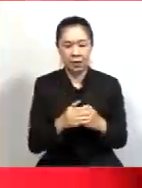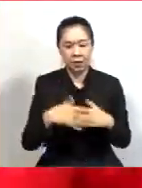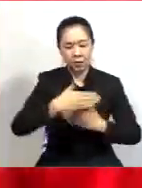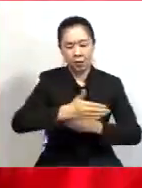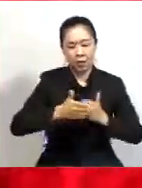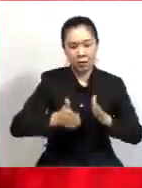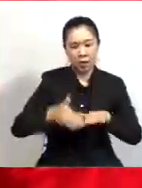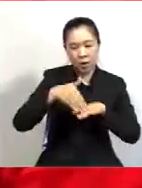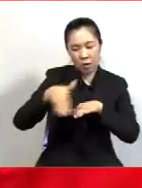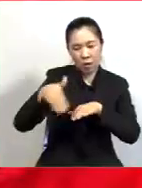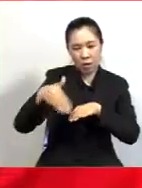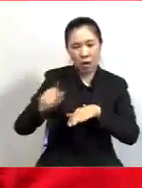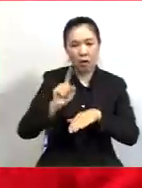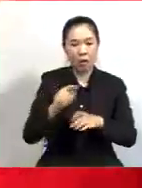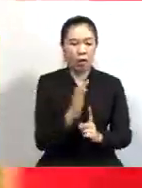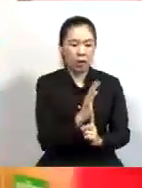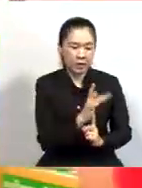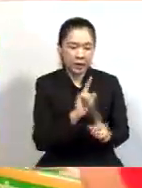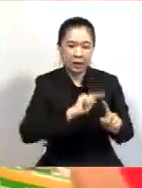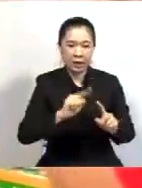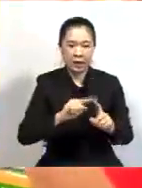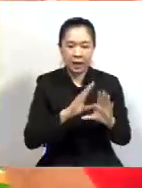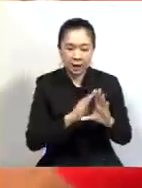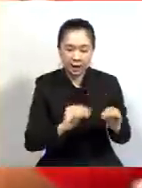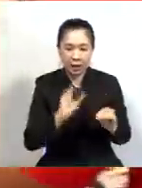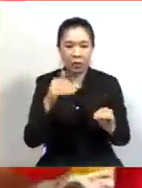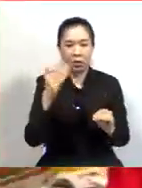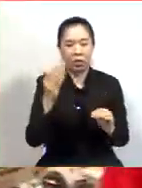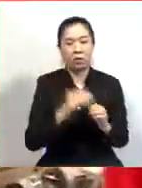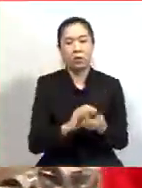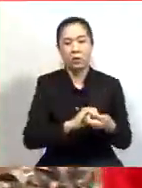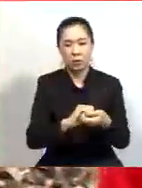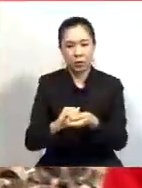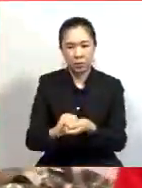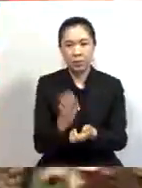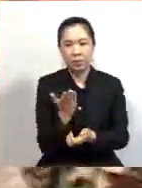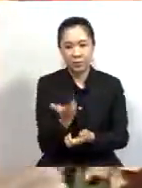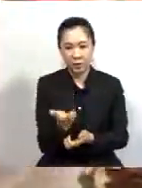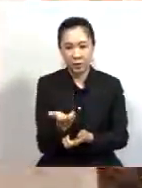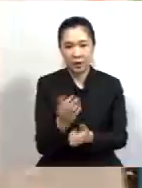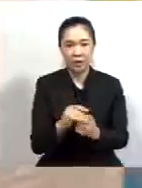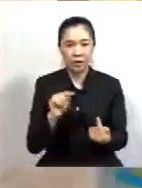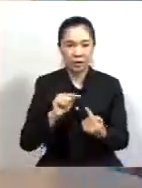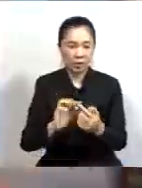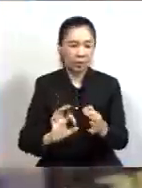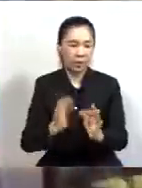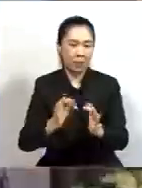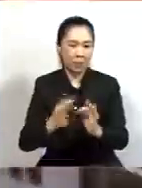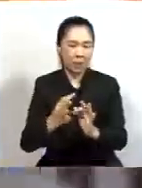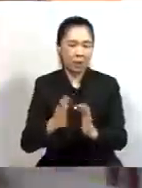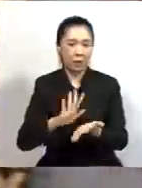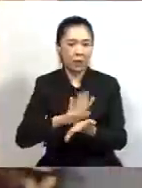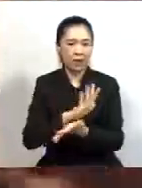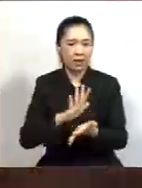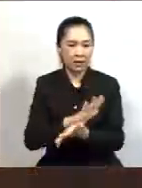รมนอกบ้านขอให้ดับธูปเทียนให้เรียบร้อยรวมทั้งขอความร่วมมือกับประชาชนลดปริมาณการเผากระดาษเงินกระดาษ